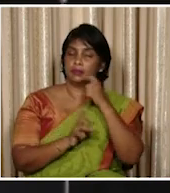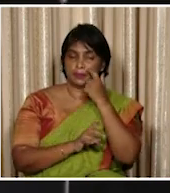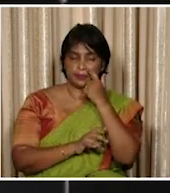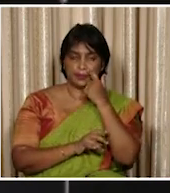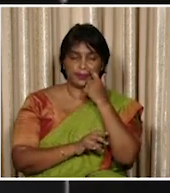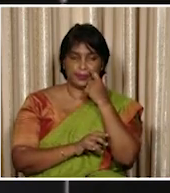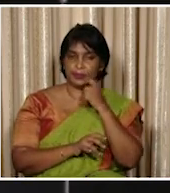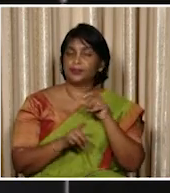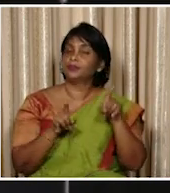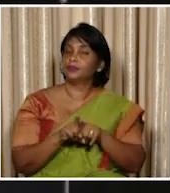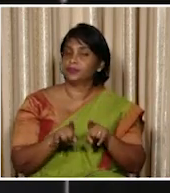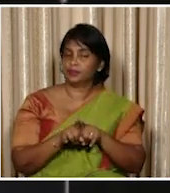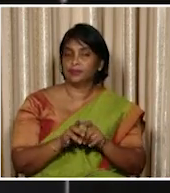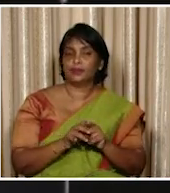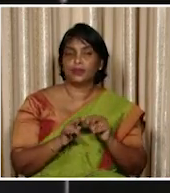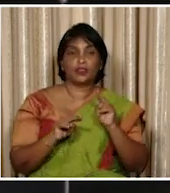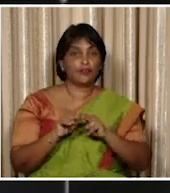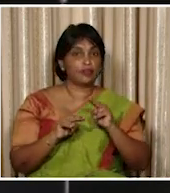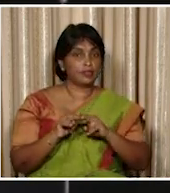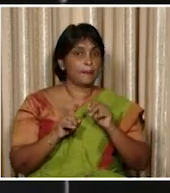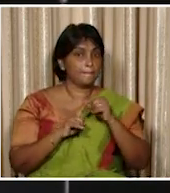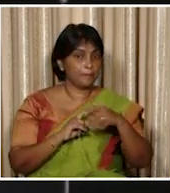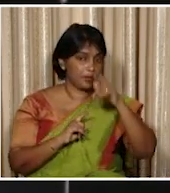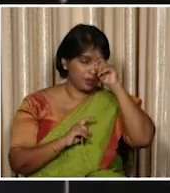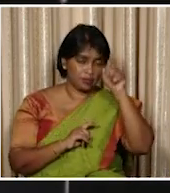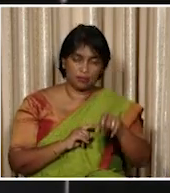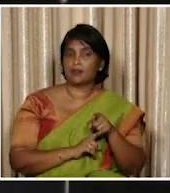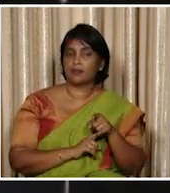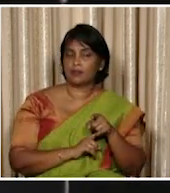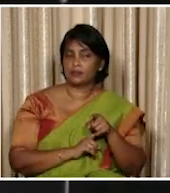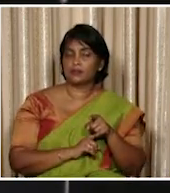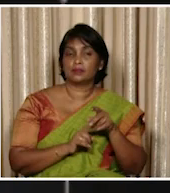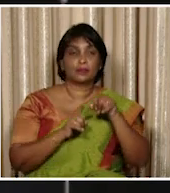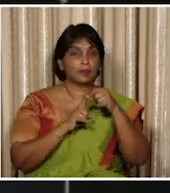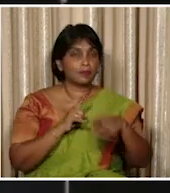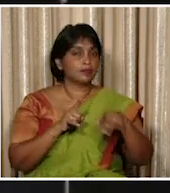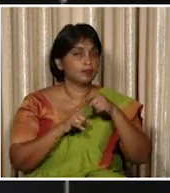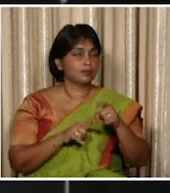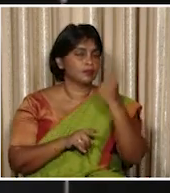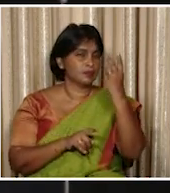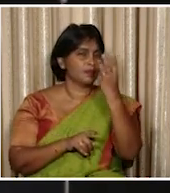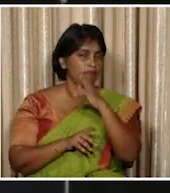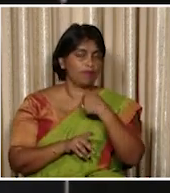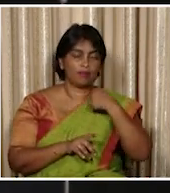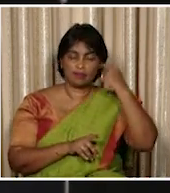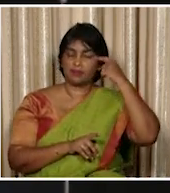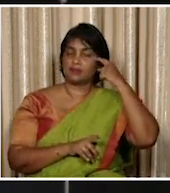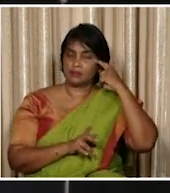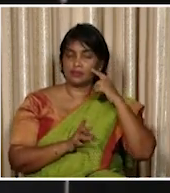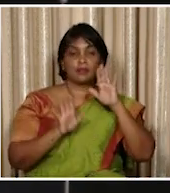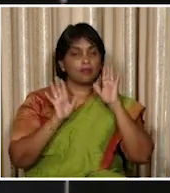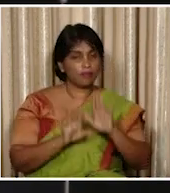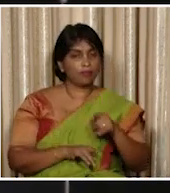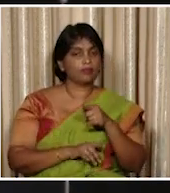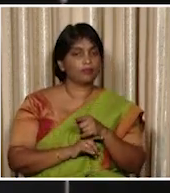කෙනෙක්. ඒ වගේම ෆෙස්ටස් පෙරේරම් ඇත්තුමා මේ වගේ පෙරේරලා කීප දෙනෙක් මතක් වෙනවා. නමුත්